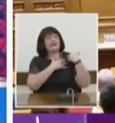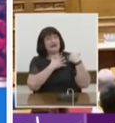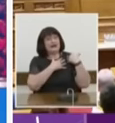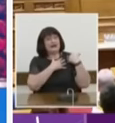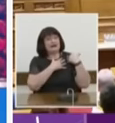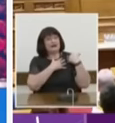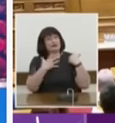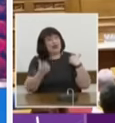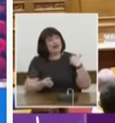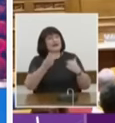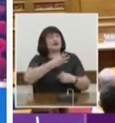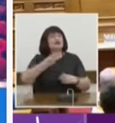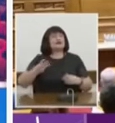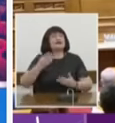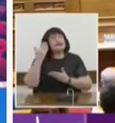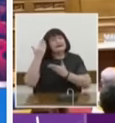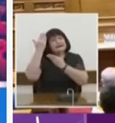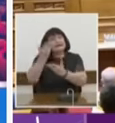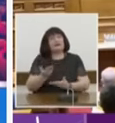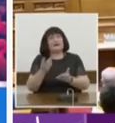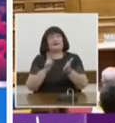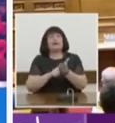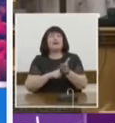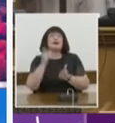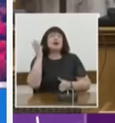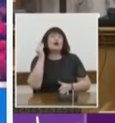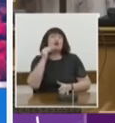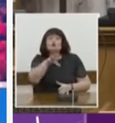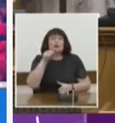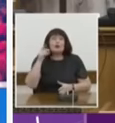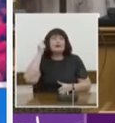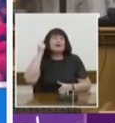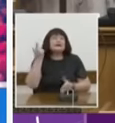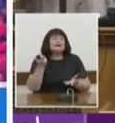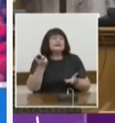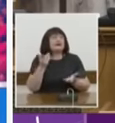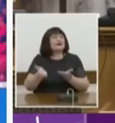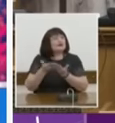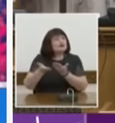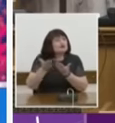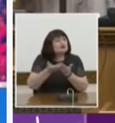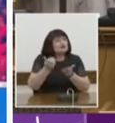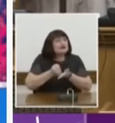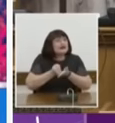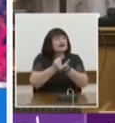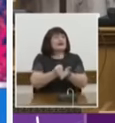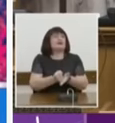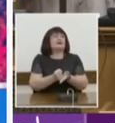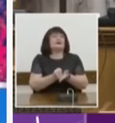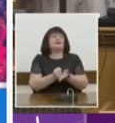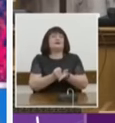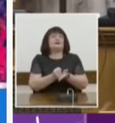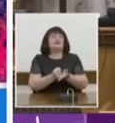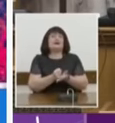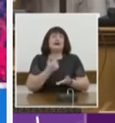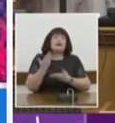ένας από τους λόγους που εξελέγει ο κύριος κασελάκης είναι καικι αυτός που τι λέει που λέει ότι εδώ πέρα πρέπει να υπάρξουν συγκεκριμένοι πέ βαθιά αυτοκριτική πρέπει να γίνει η